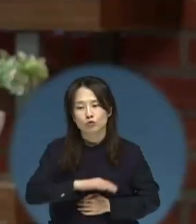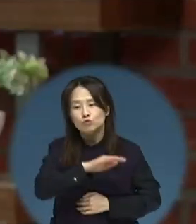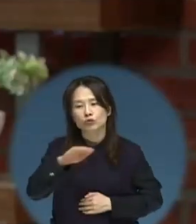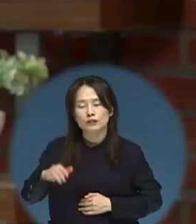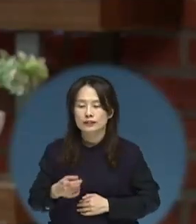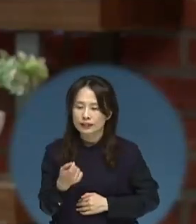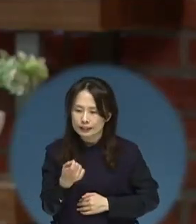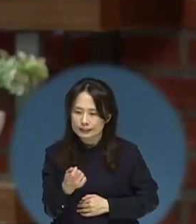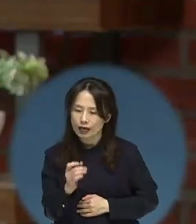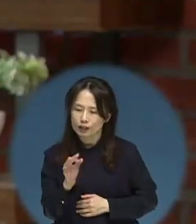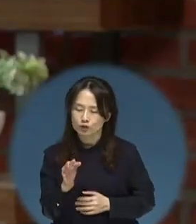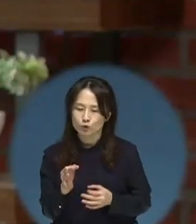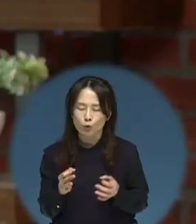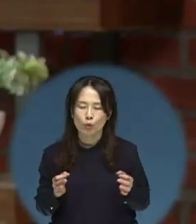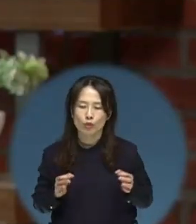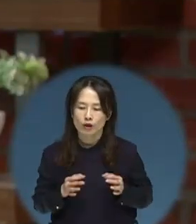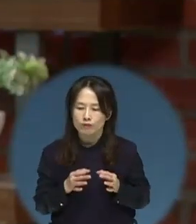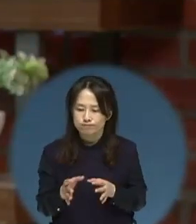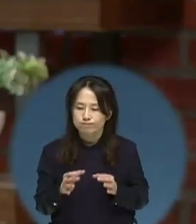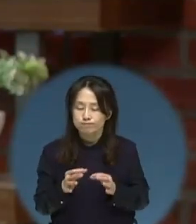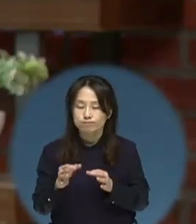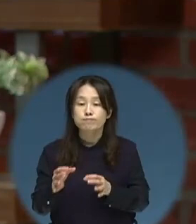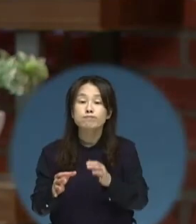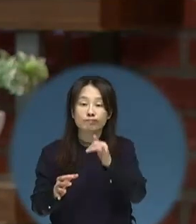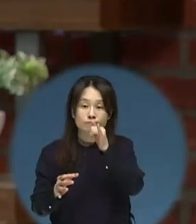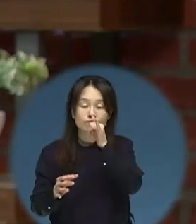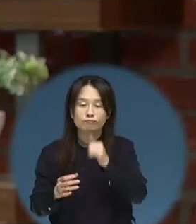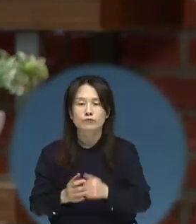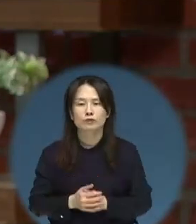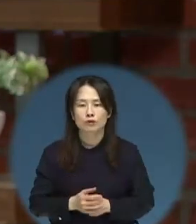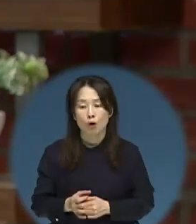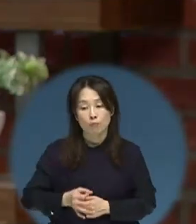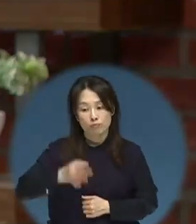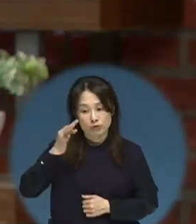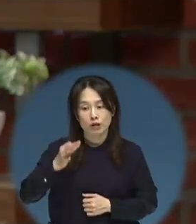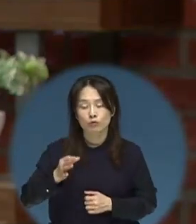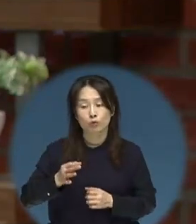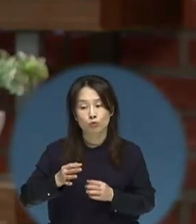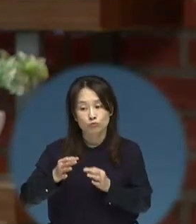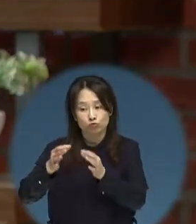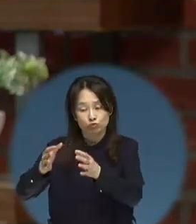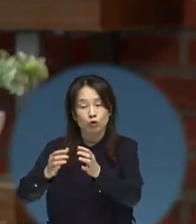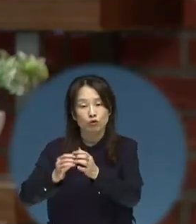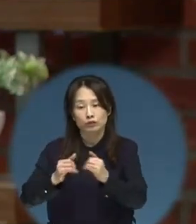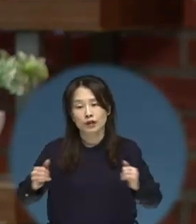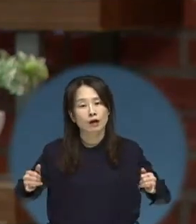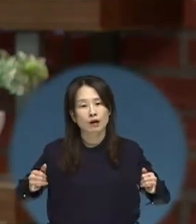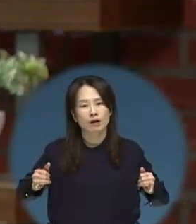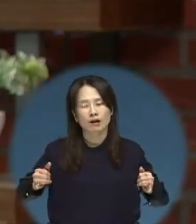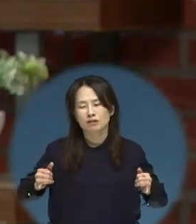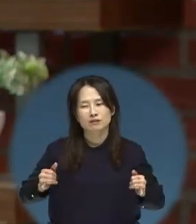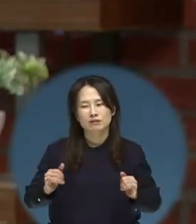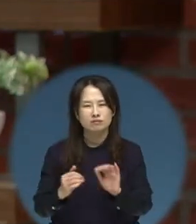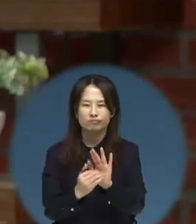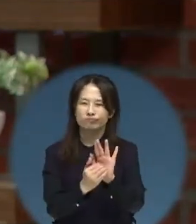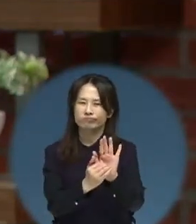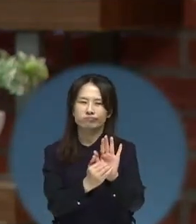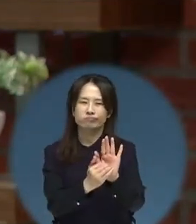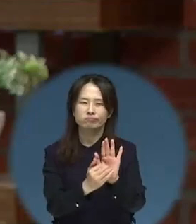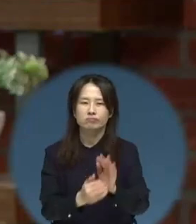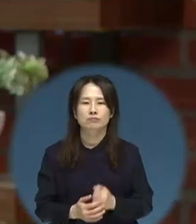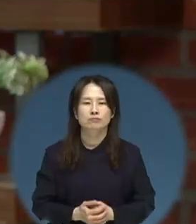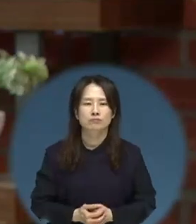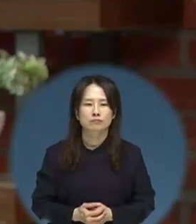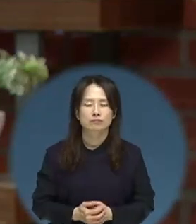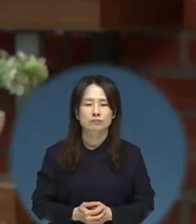문화, 그다음에 큰 기부는 여태까지 받고 있지 않았어요. 왜냐하면은 누구든지 후원할 수 있는 단체가 되고 싶었거든요. 그리고